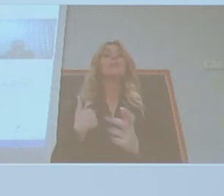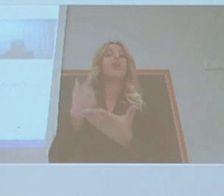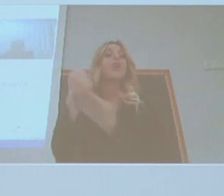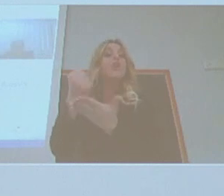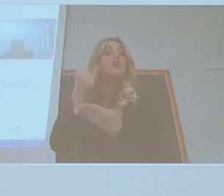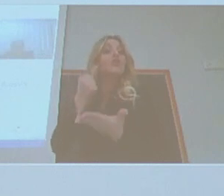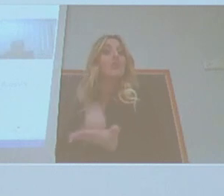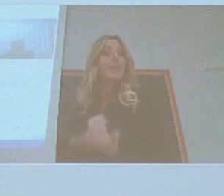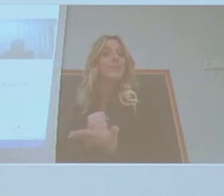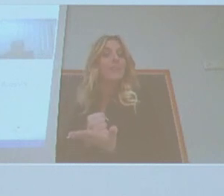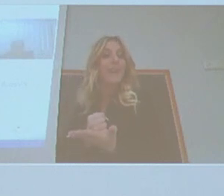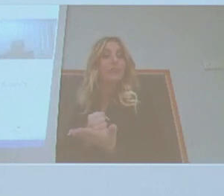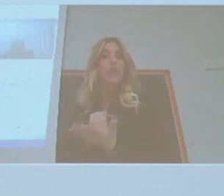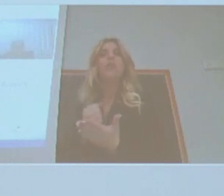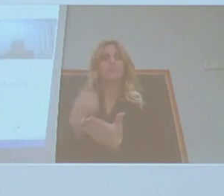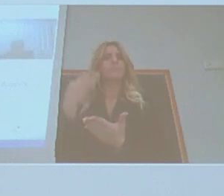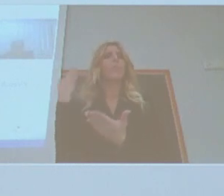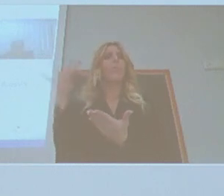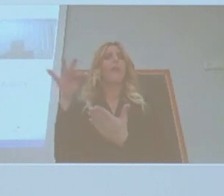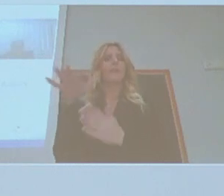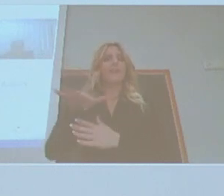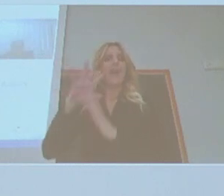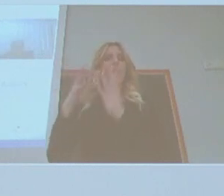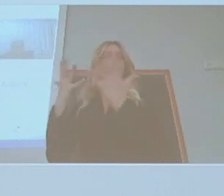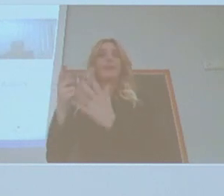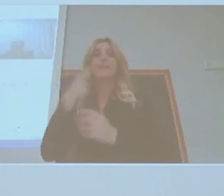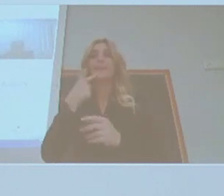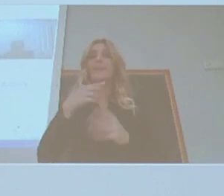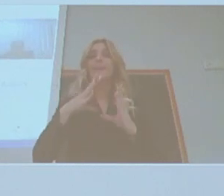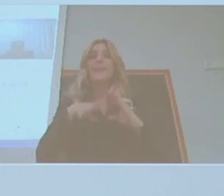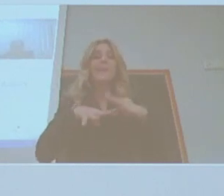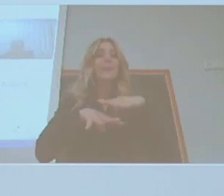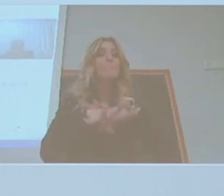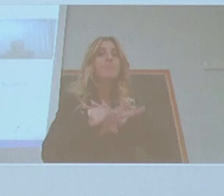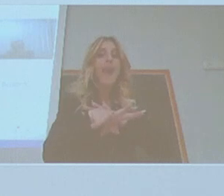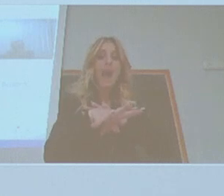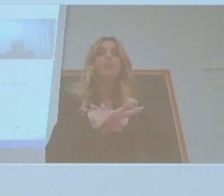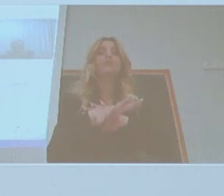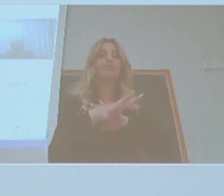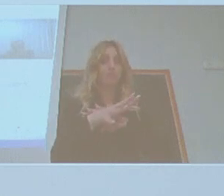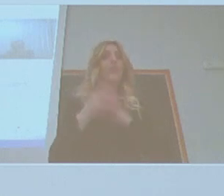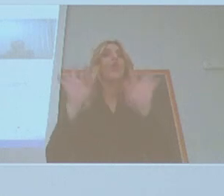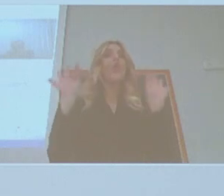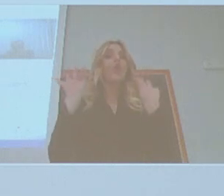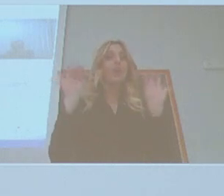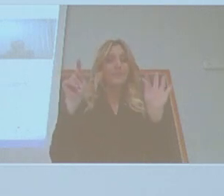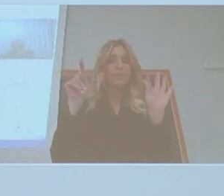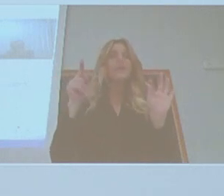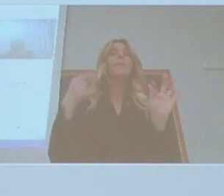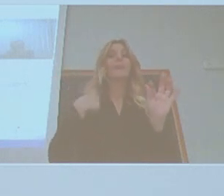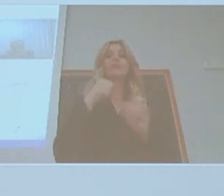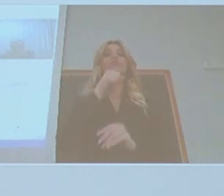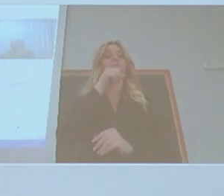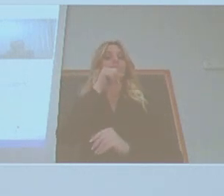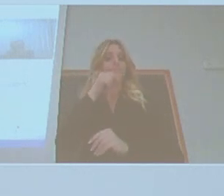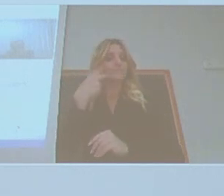della qualità ambientale, l'installatore di impianti di condizionamento a basso impatto ambientale. Vedete, la